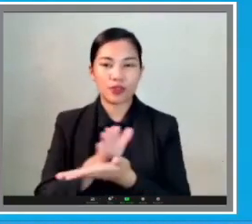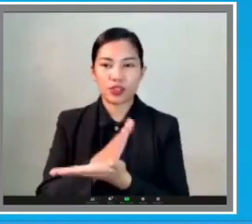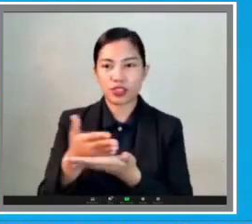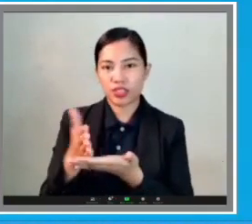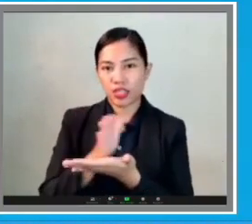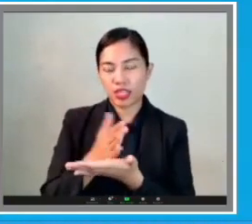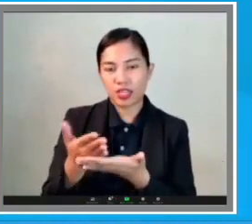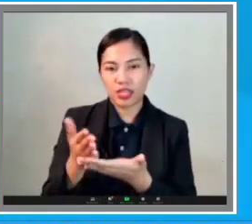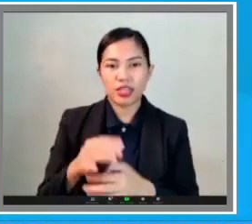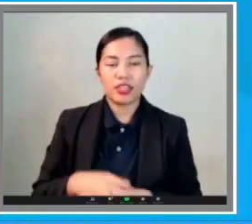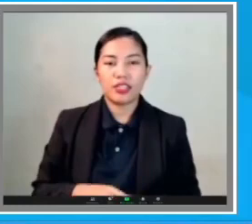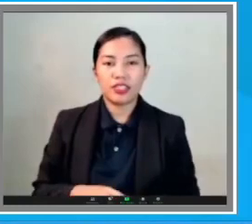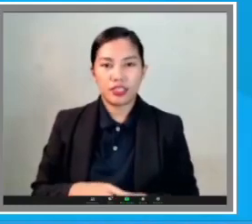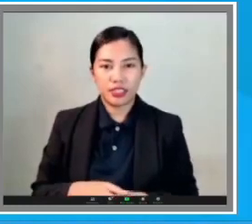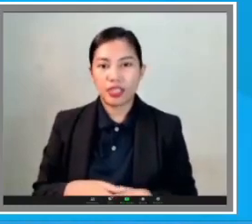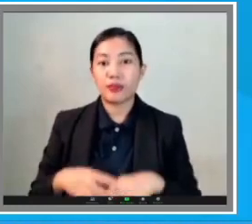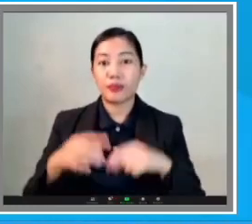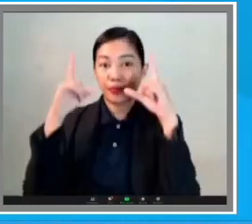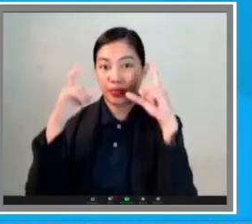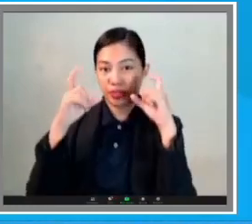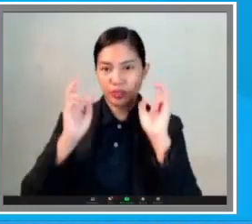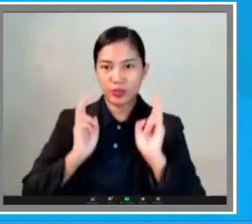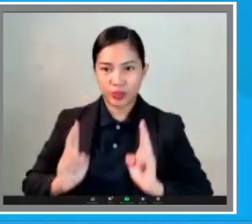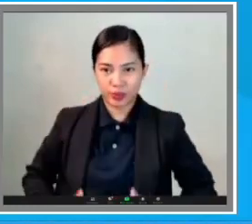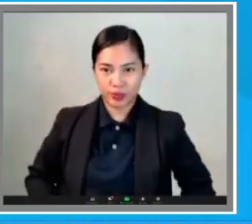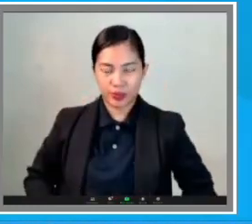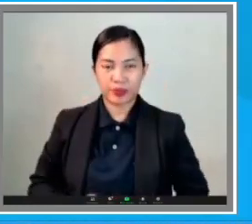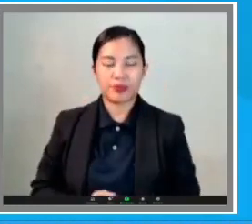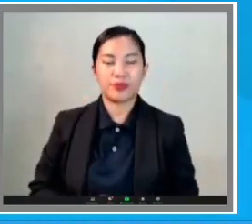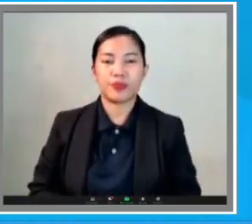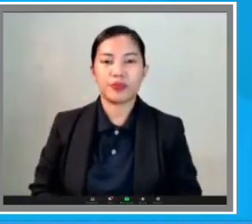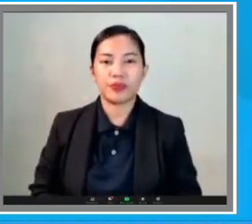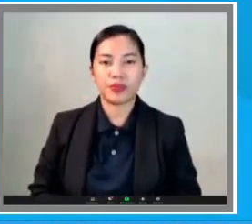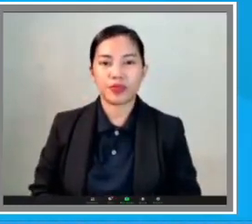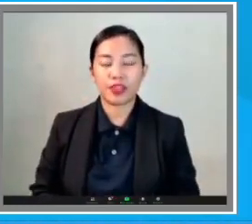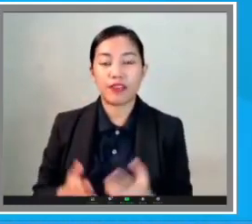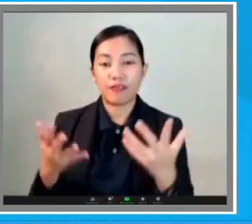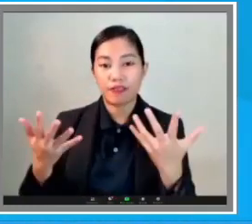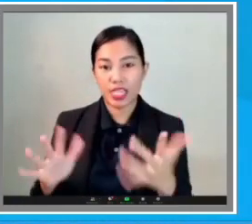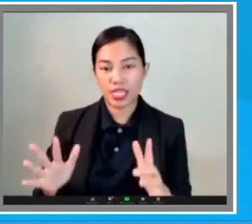in uniform. Ayon kay Hobie, tapos na ang kanyang initial training.